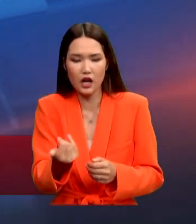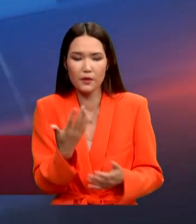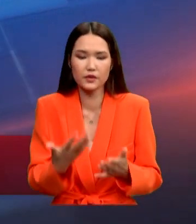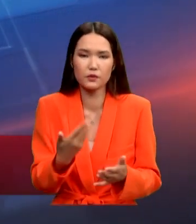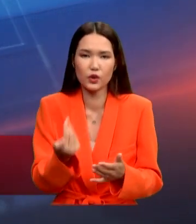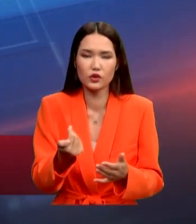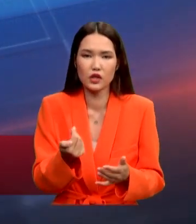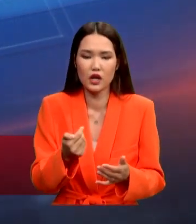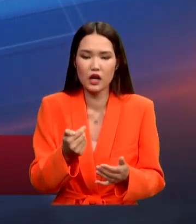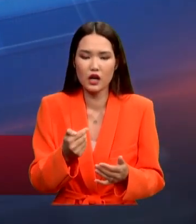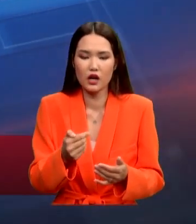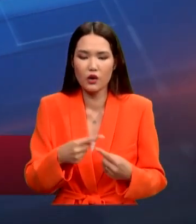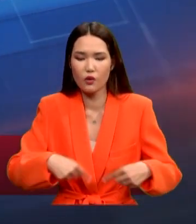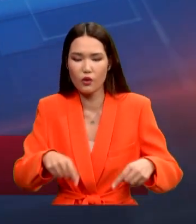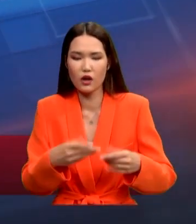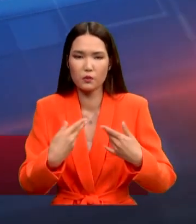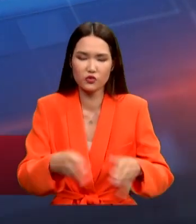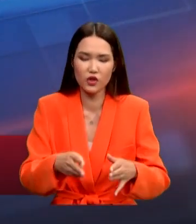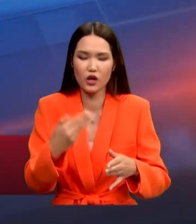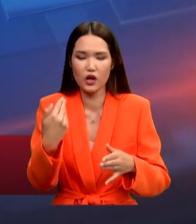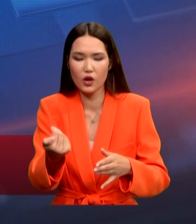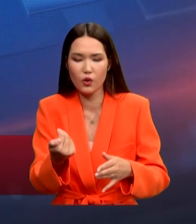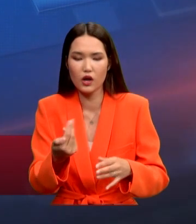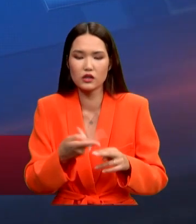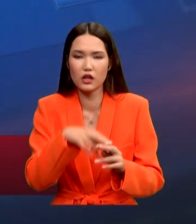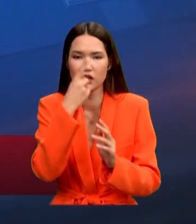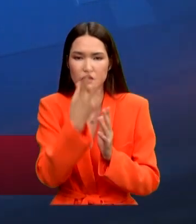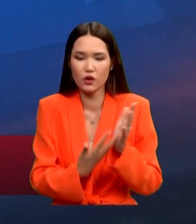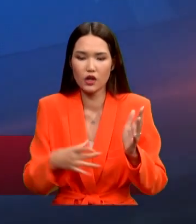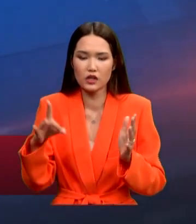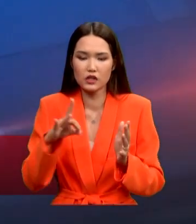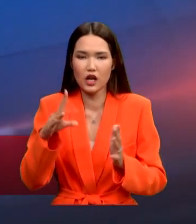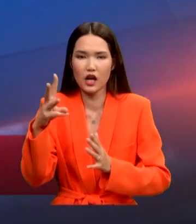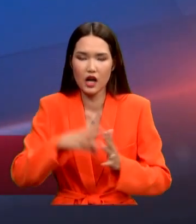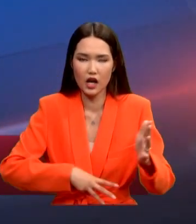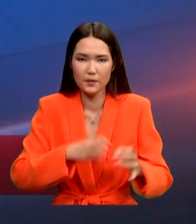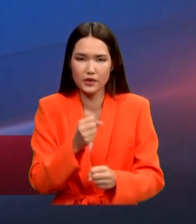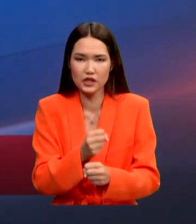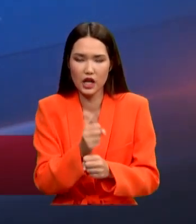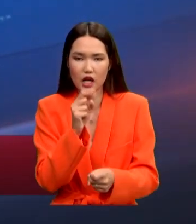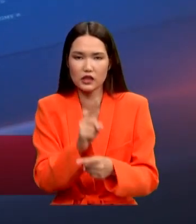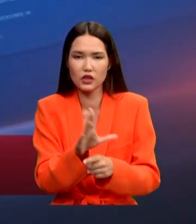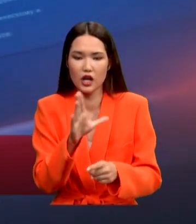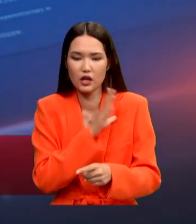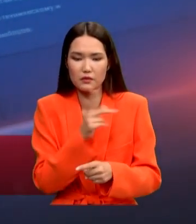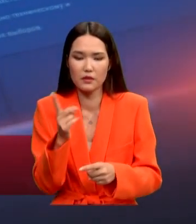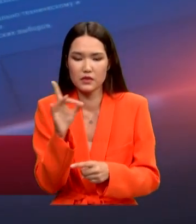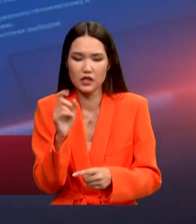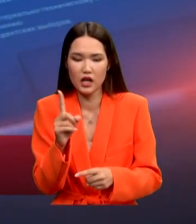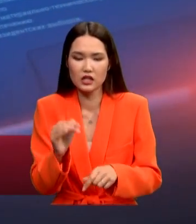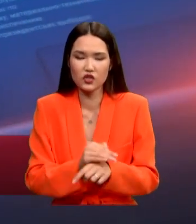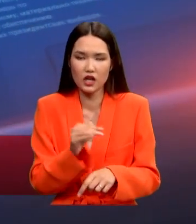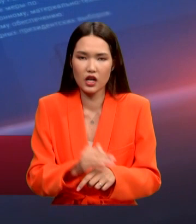заңды өкілдеріне қолданылатын шара 10 айлық есеп көрсеткіш мөлшерінде ғана айыппұл салынады. Бұл шараны,